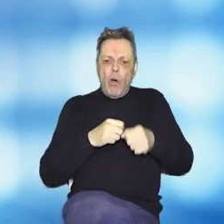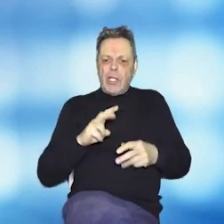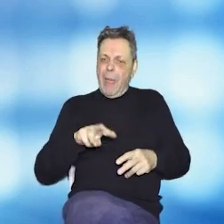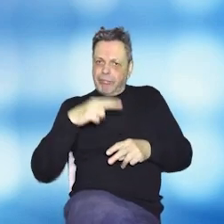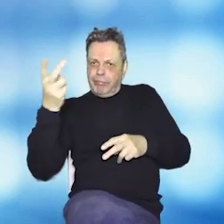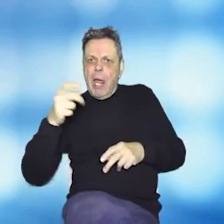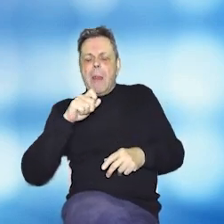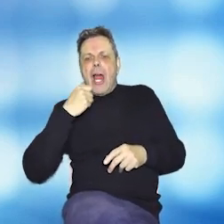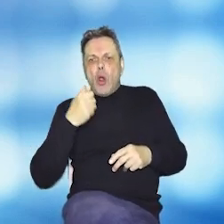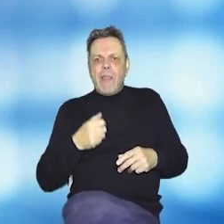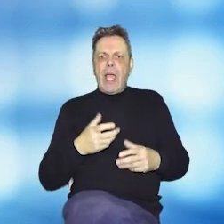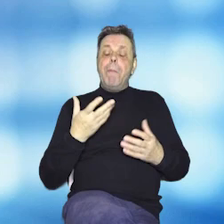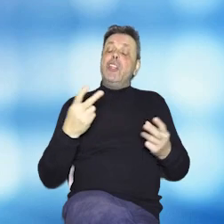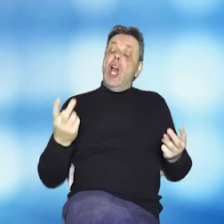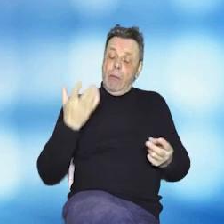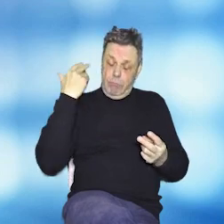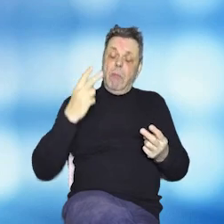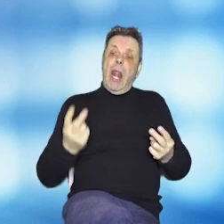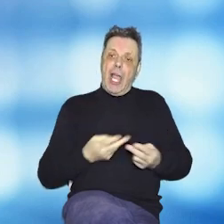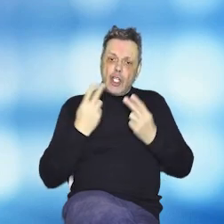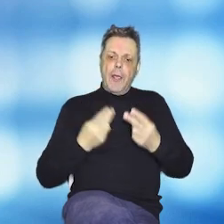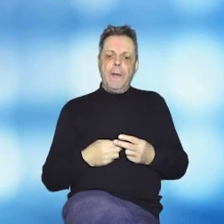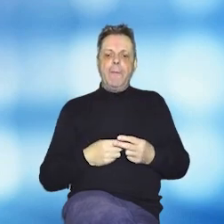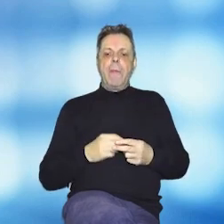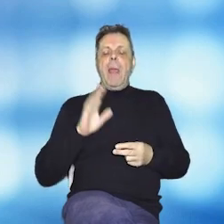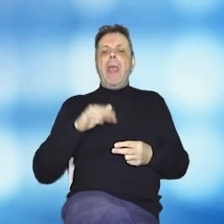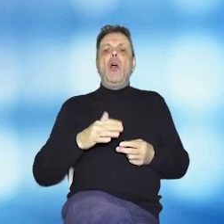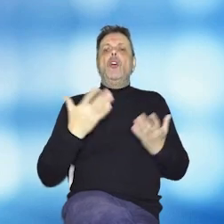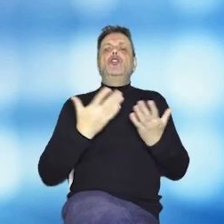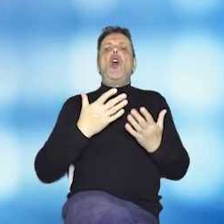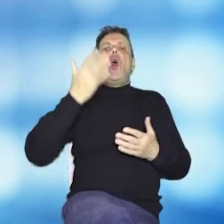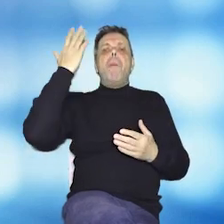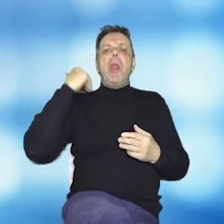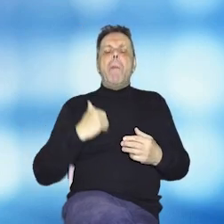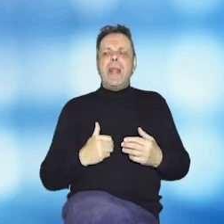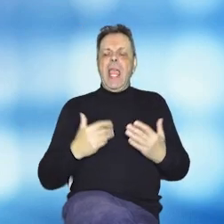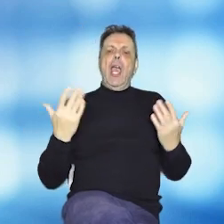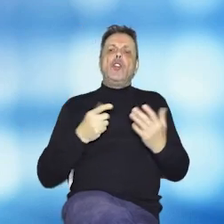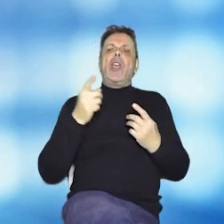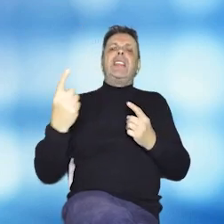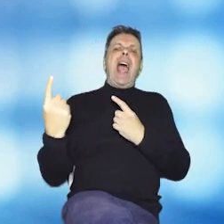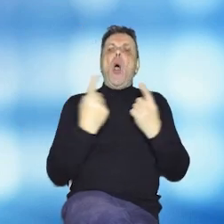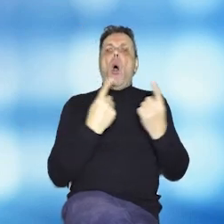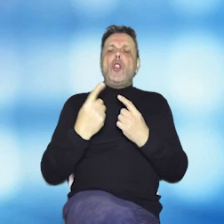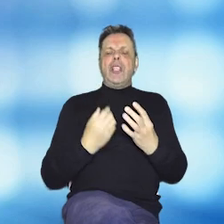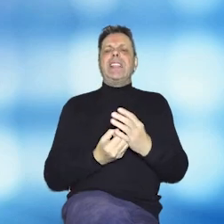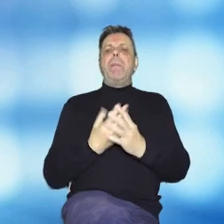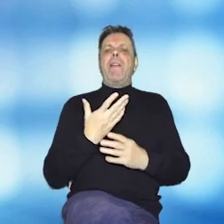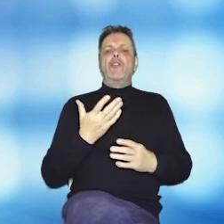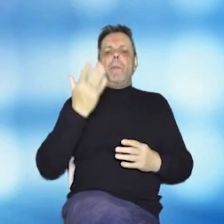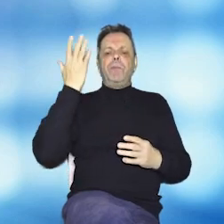na čovjeka bit će sigurno puno lakše nego što je to bilo prije, dok je taj odnos sa prirodom, da